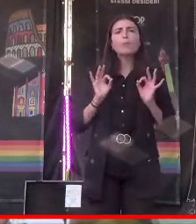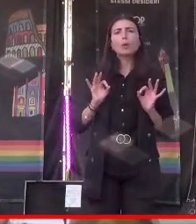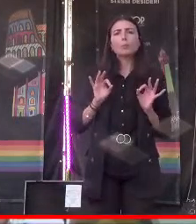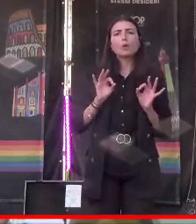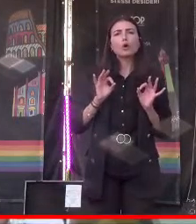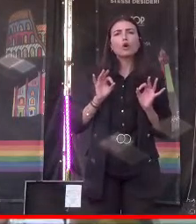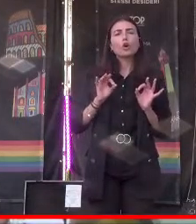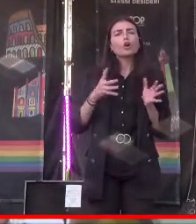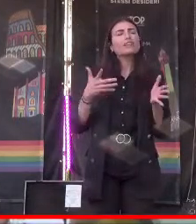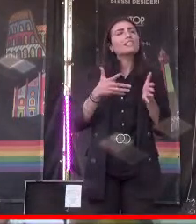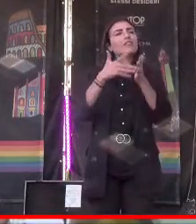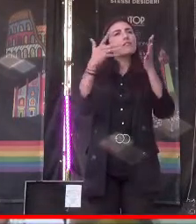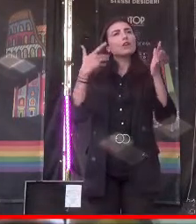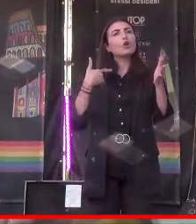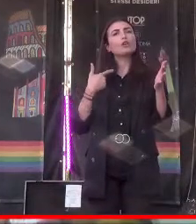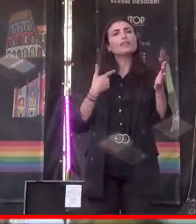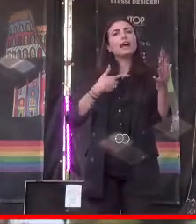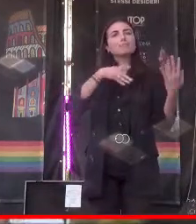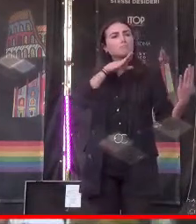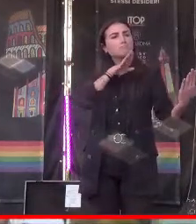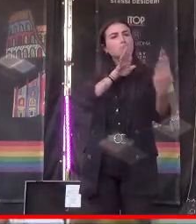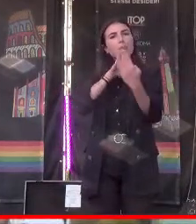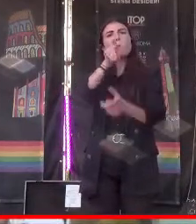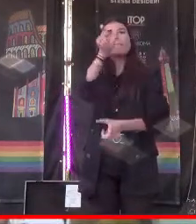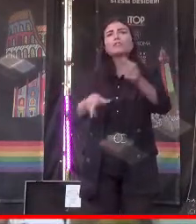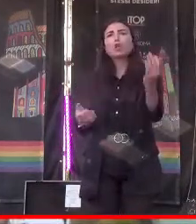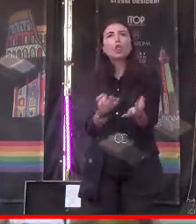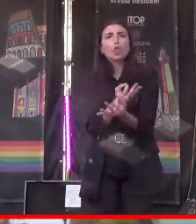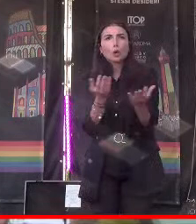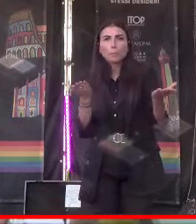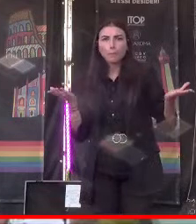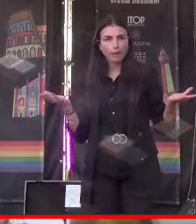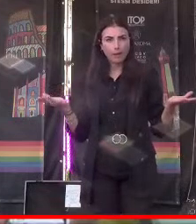persone normodotate, perché insomma le persone anziane anche